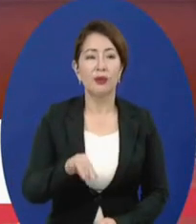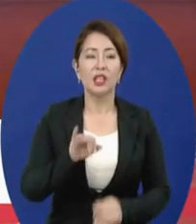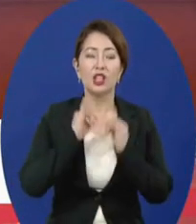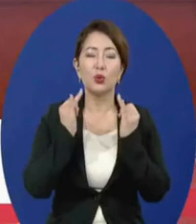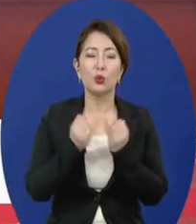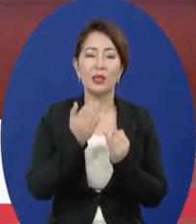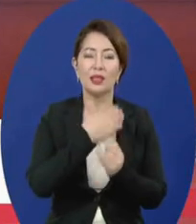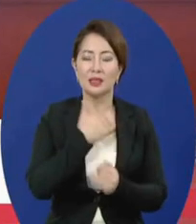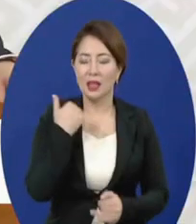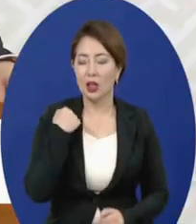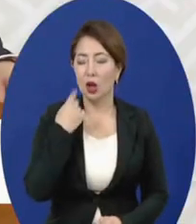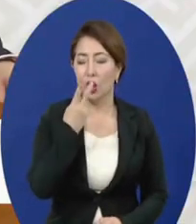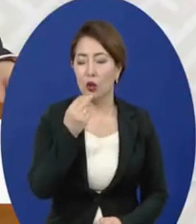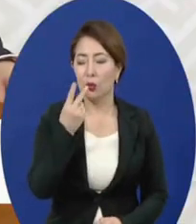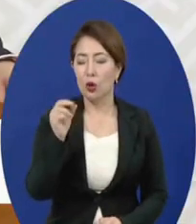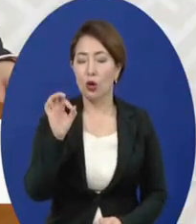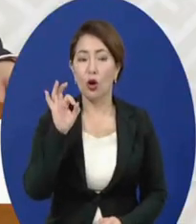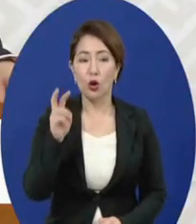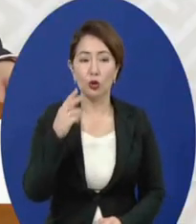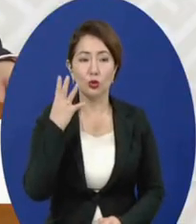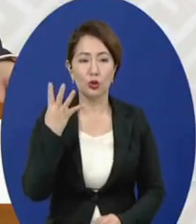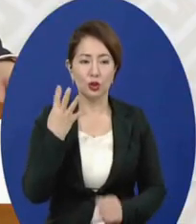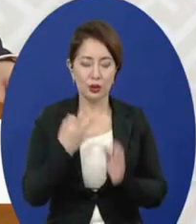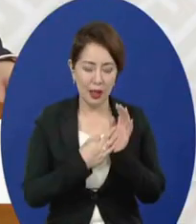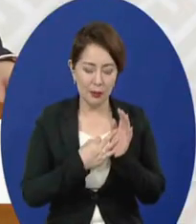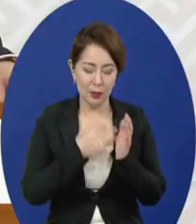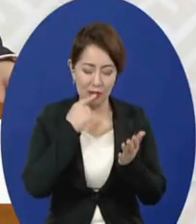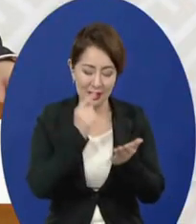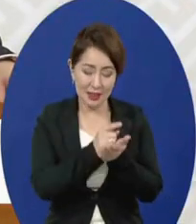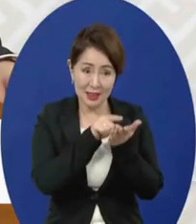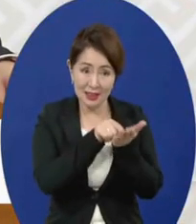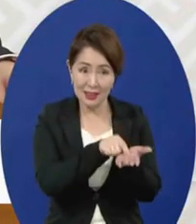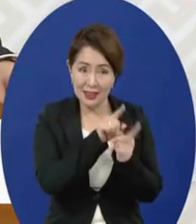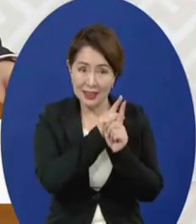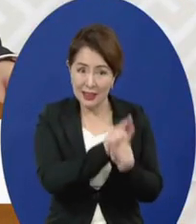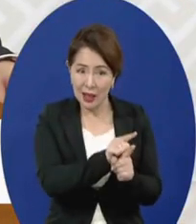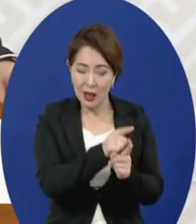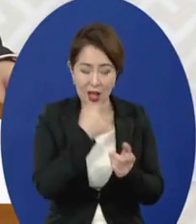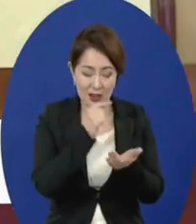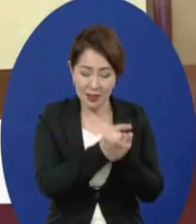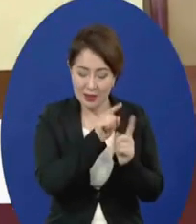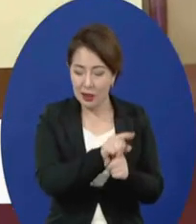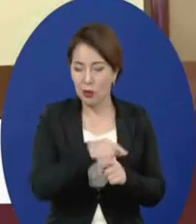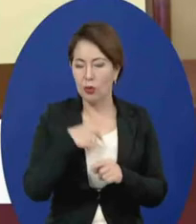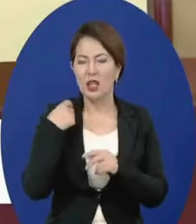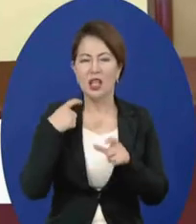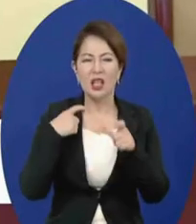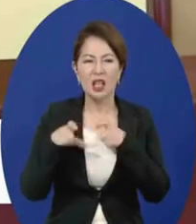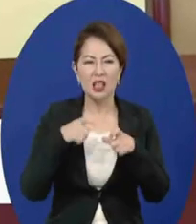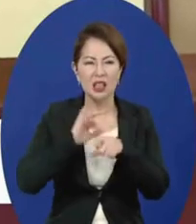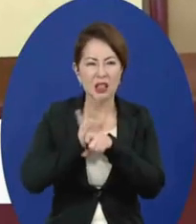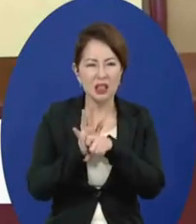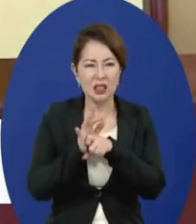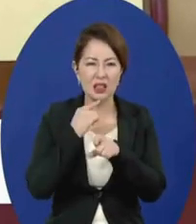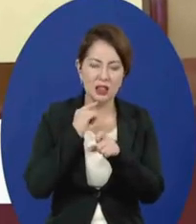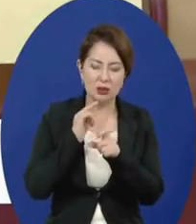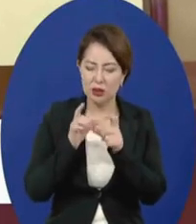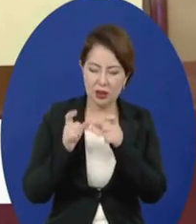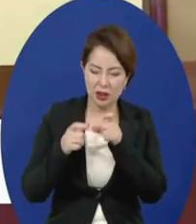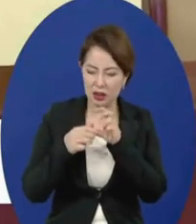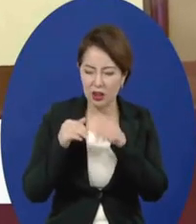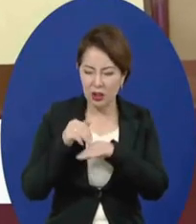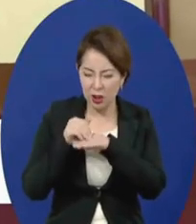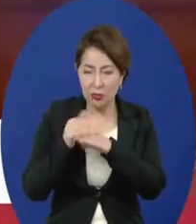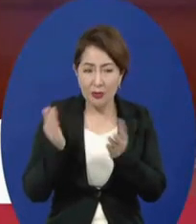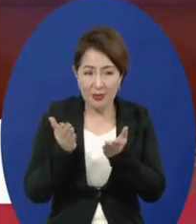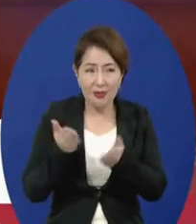дарганы 2020 оны 48 дугаар захирамжаар цар тахлын хүндрэлтэй үед эдийн засгийн санхүүгийн салбарыг сэргээх, санхүүгийн болон эдийн засгийн доктортой байдлыг